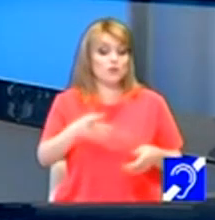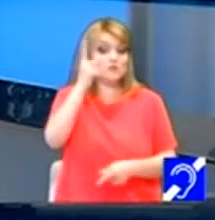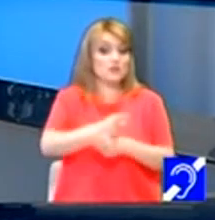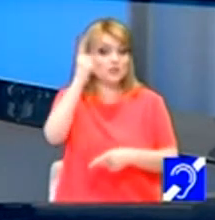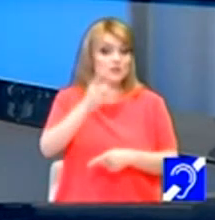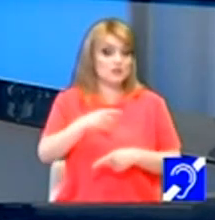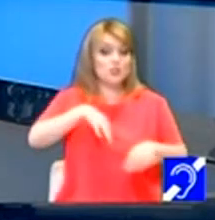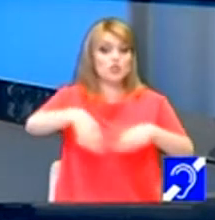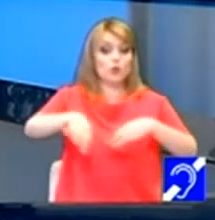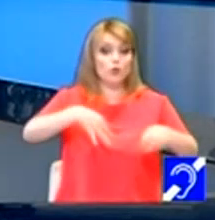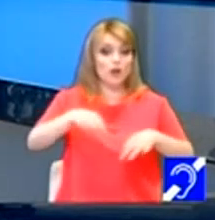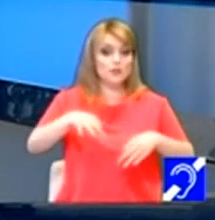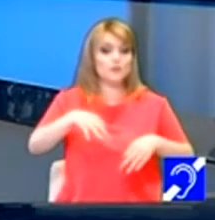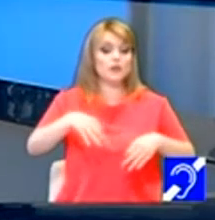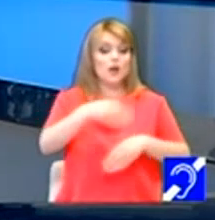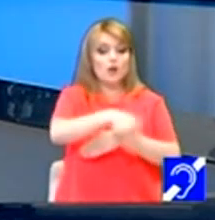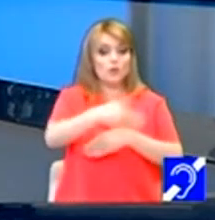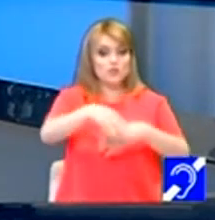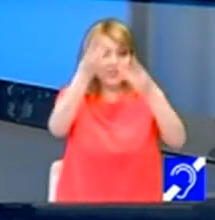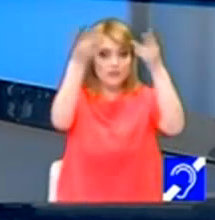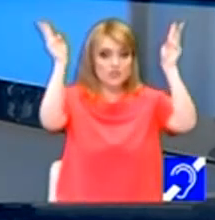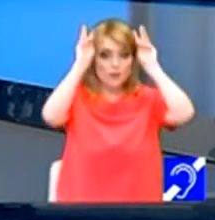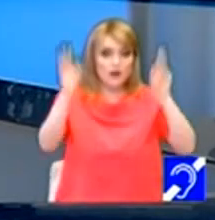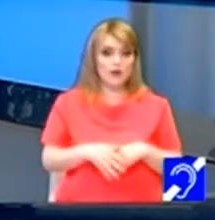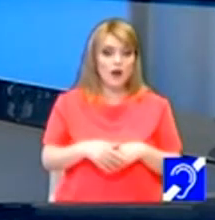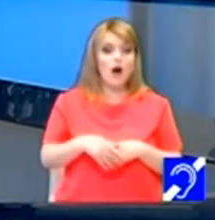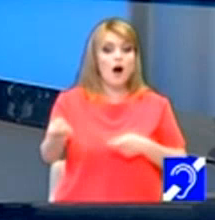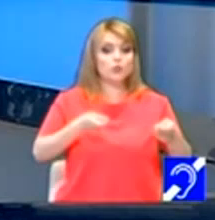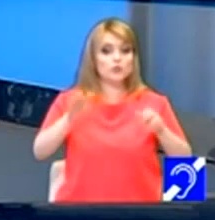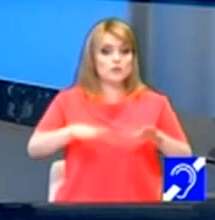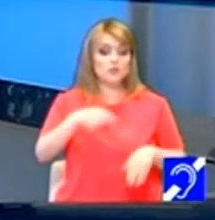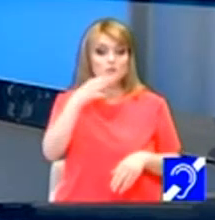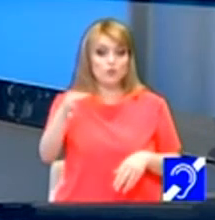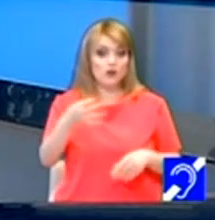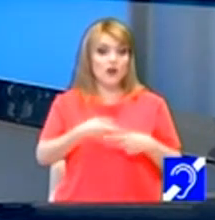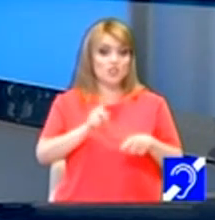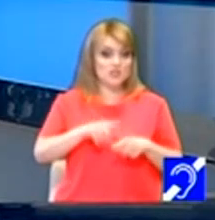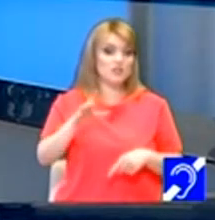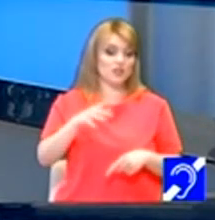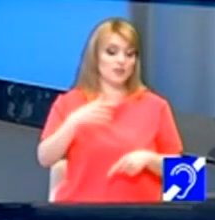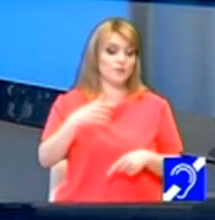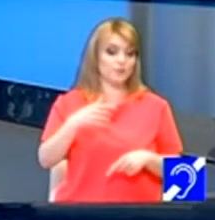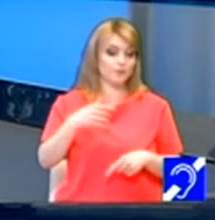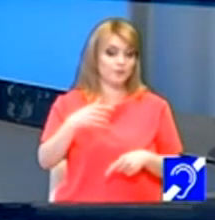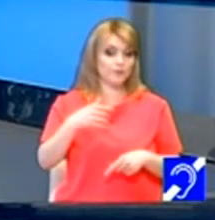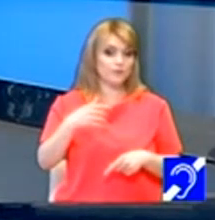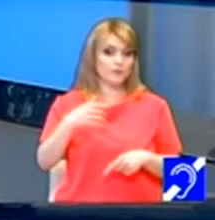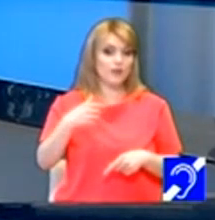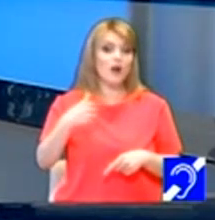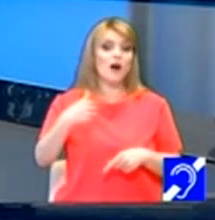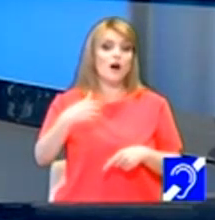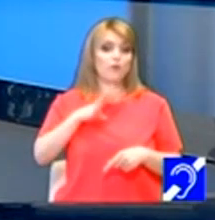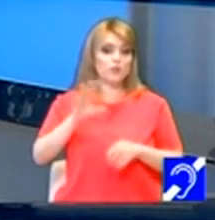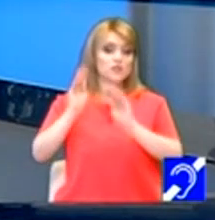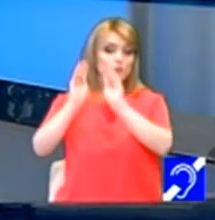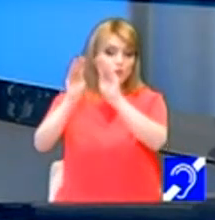interzisă recent circulația pe bulevardul Ștefan cel Mare. Autoritățile locale spun că indicatoarele de interdicție au fost instalate după ce mai mulți